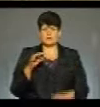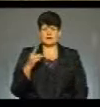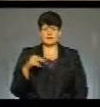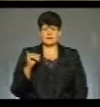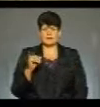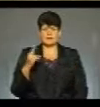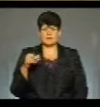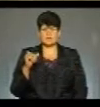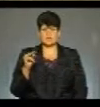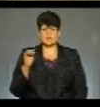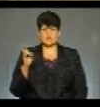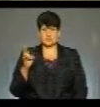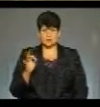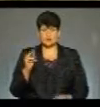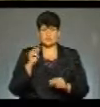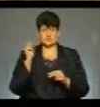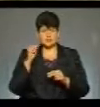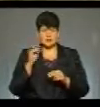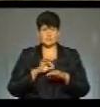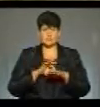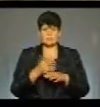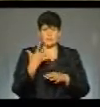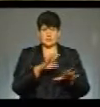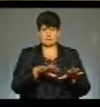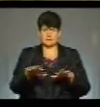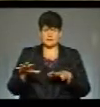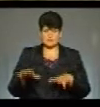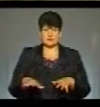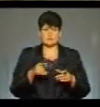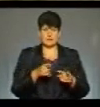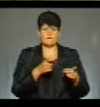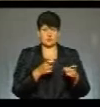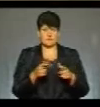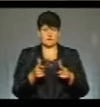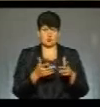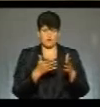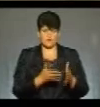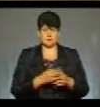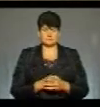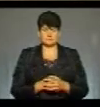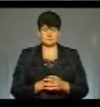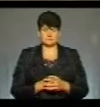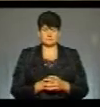Дідіченко. Навчання відбувається на 5 локаціях. На одній із них відбувається вогнева підготовка.